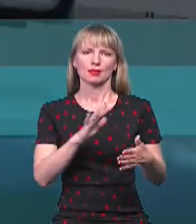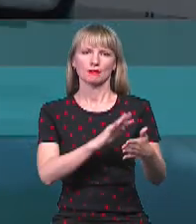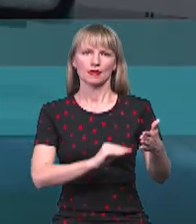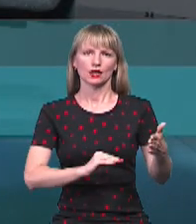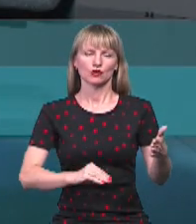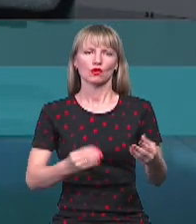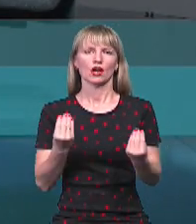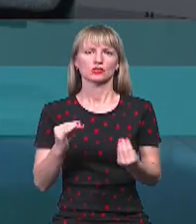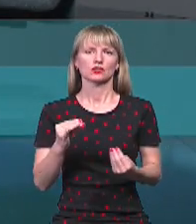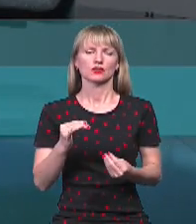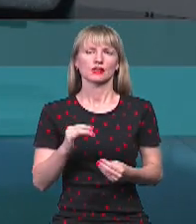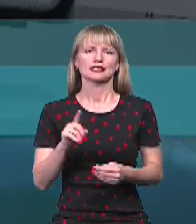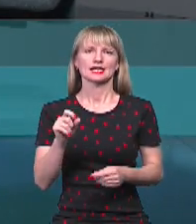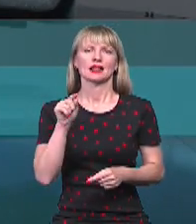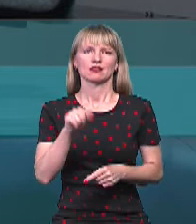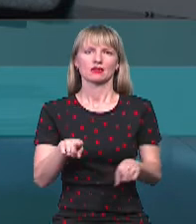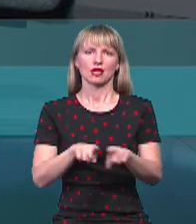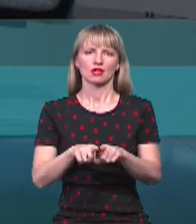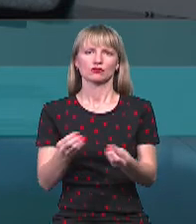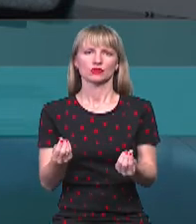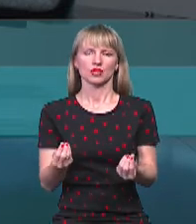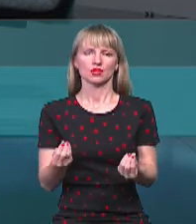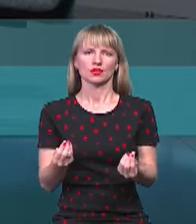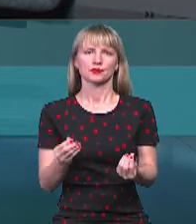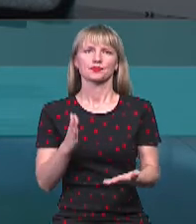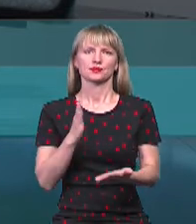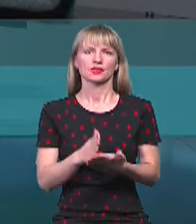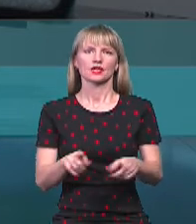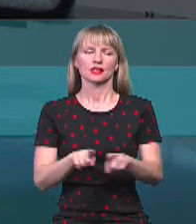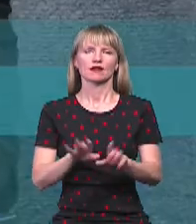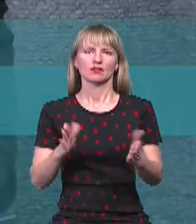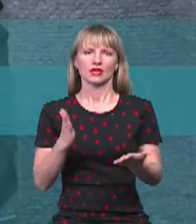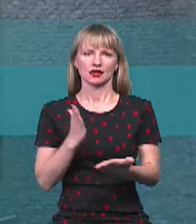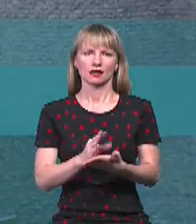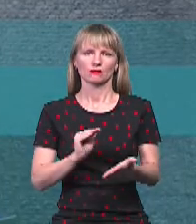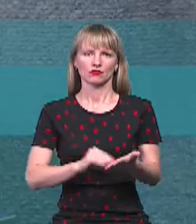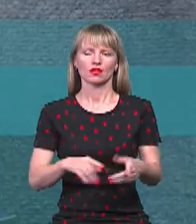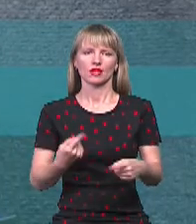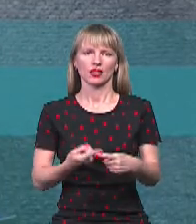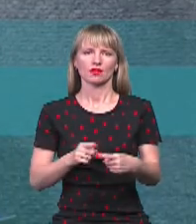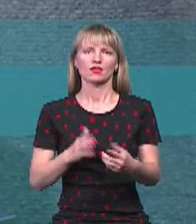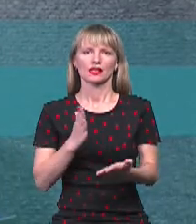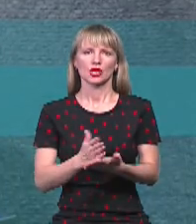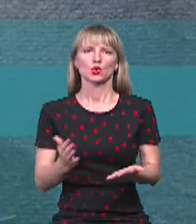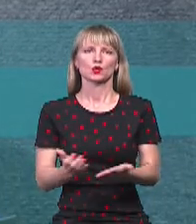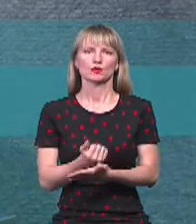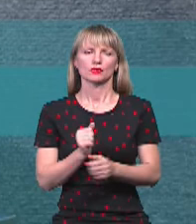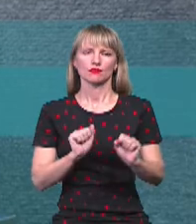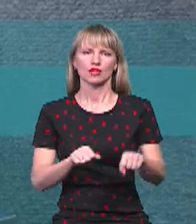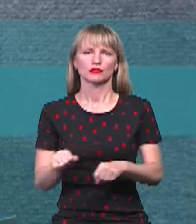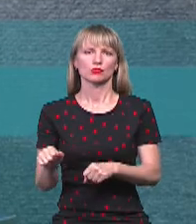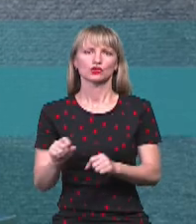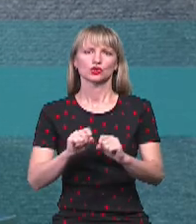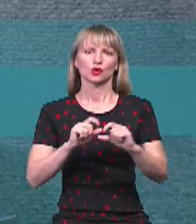и вкусное. За те самые гроши. За те же самые деньги. Є такі випадки, є підтвердження тому? Ну, тобто є успішні варіанти, давайте,